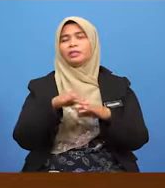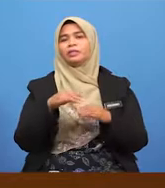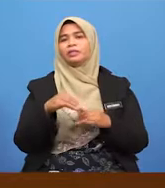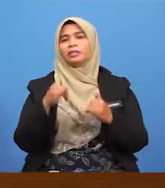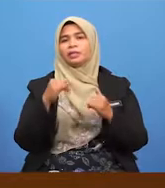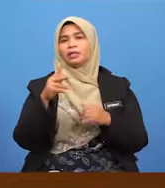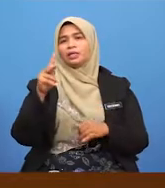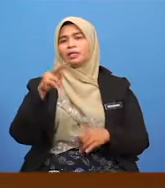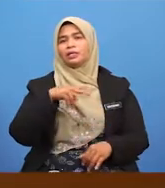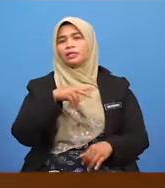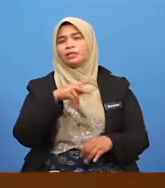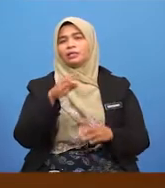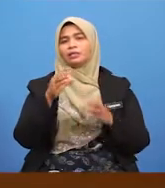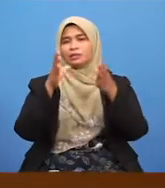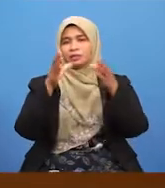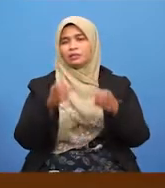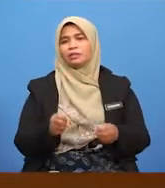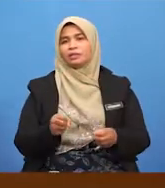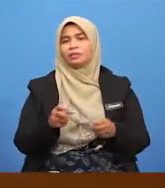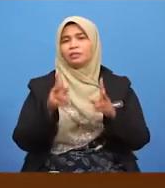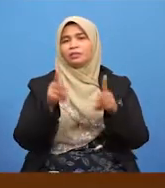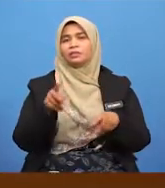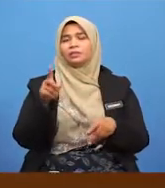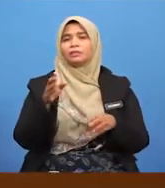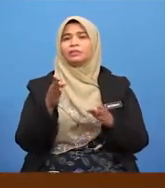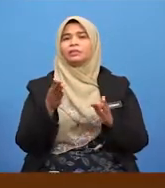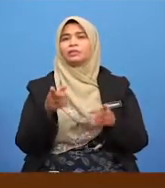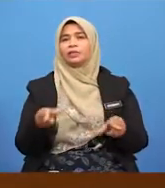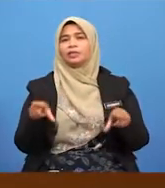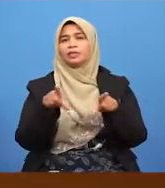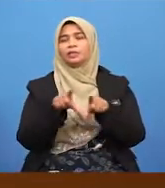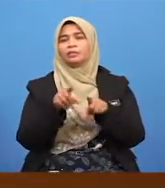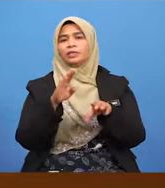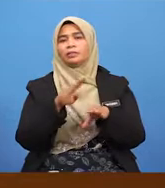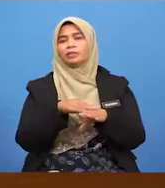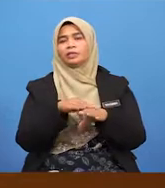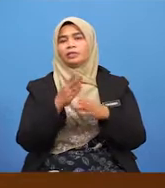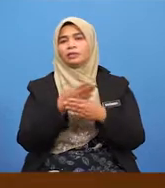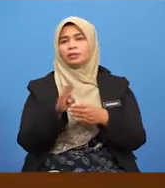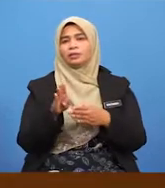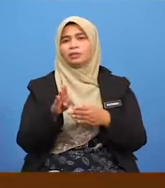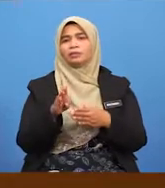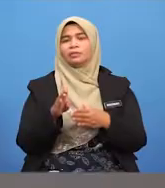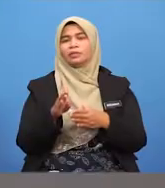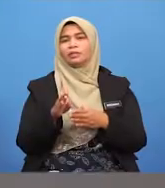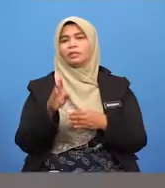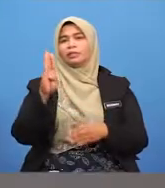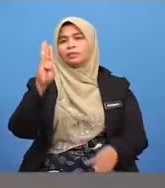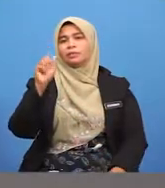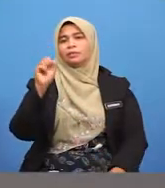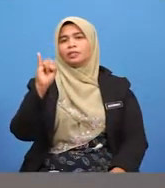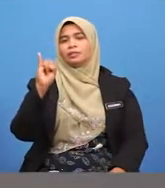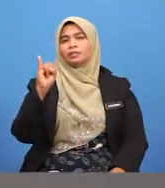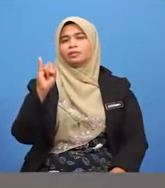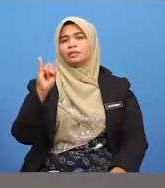sloa belajar perlulah melipat pada bahagian bassi